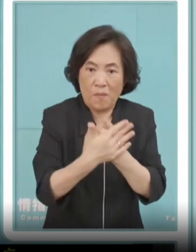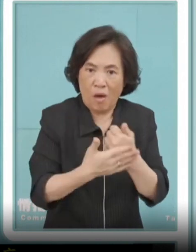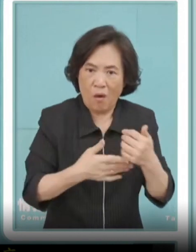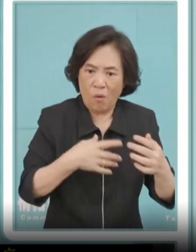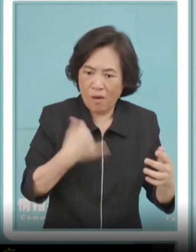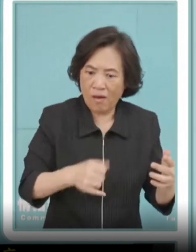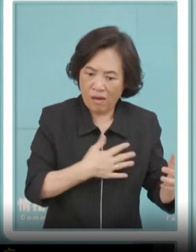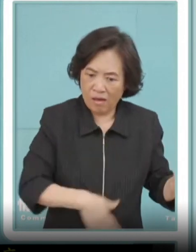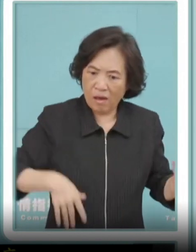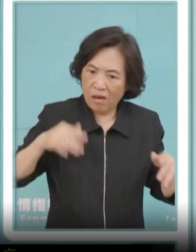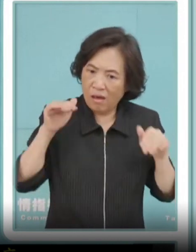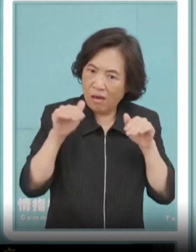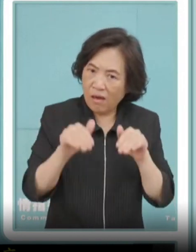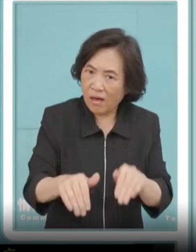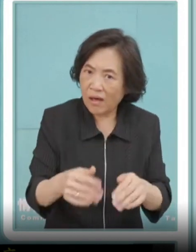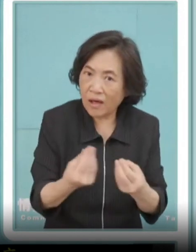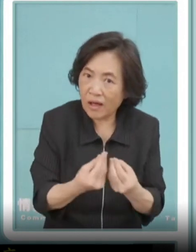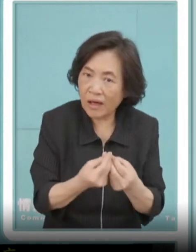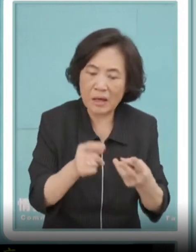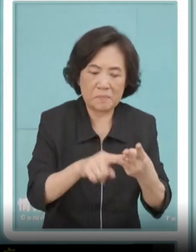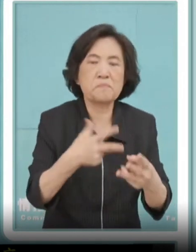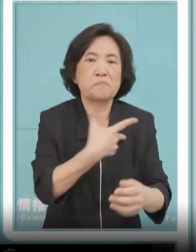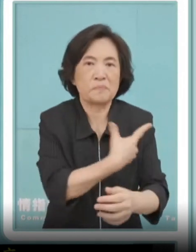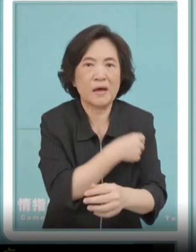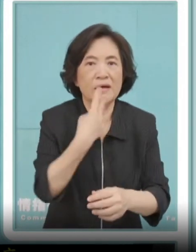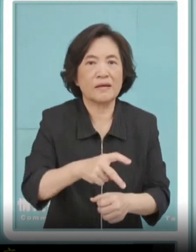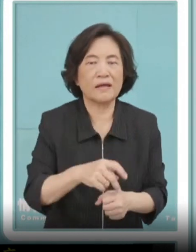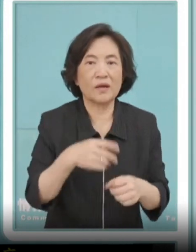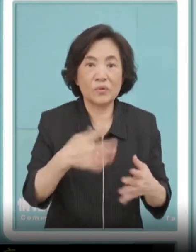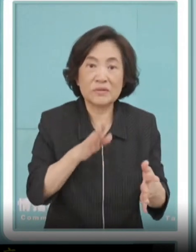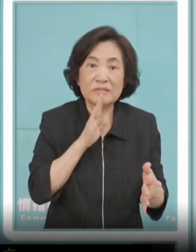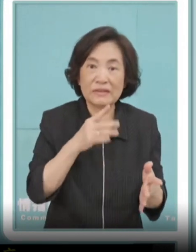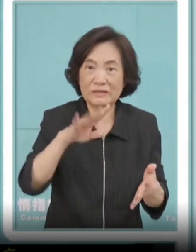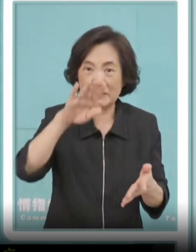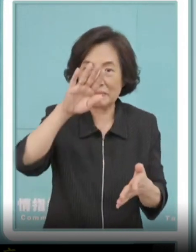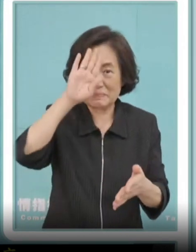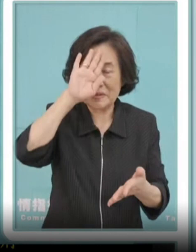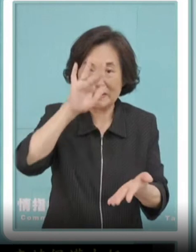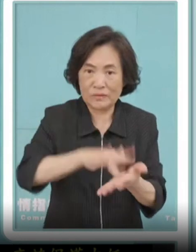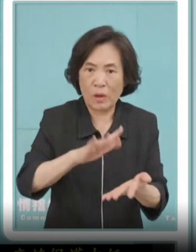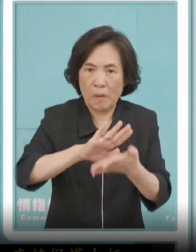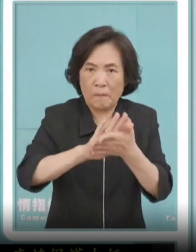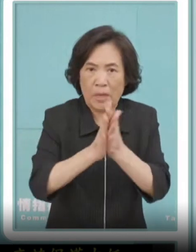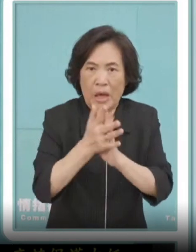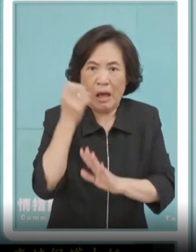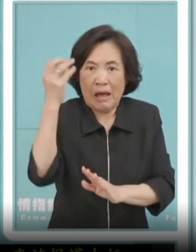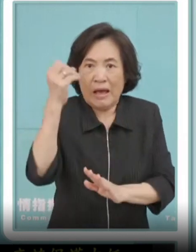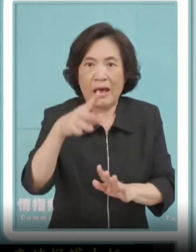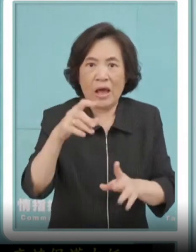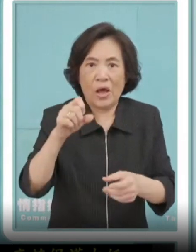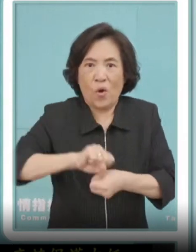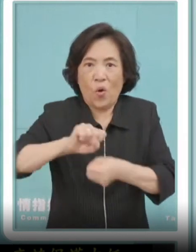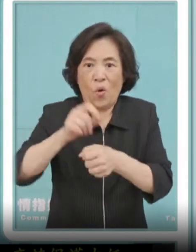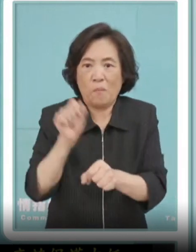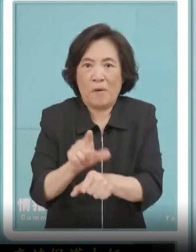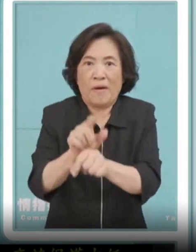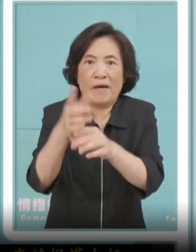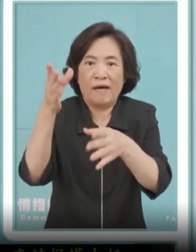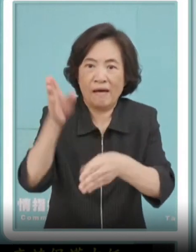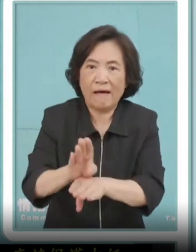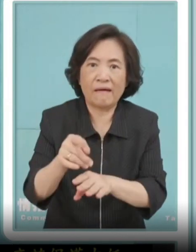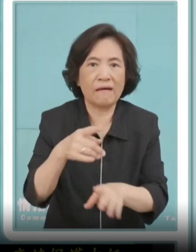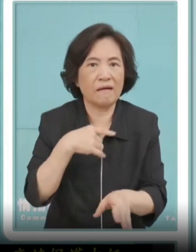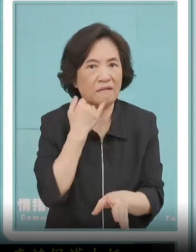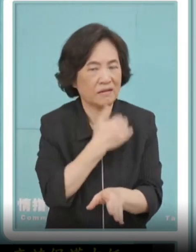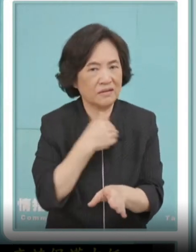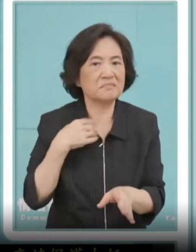啊，当然。考虑要买，或者说变种病毒出现，哇，现在疫苗都没效啊，那也许要考虑